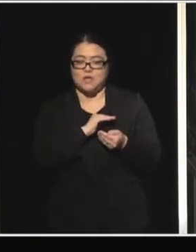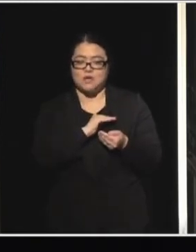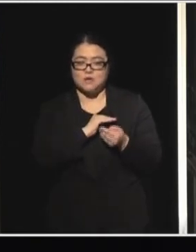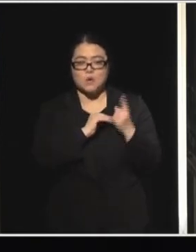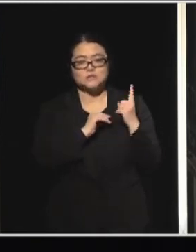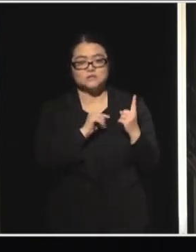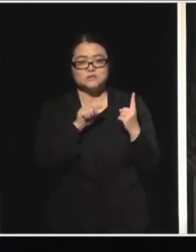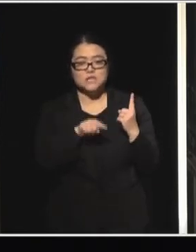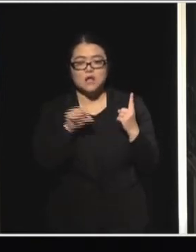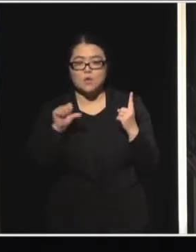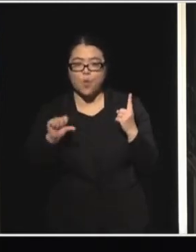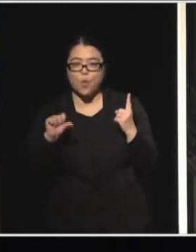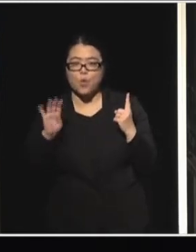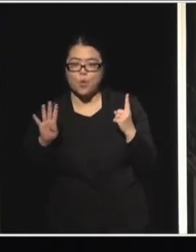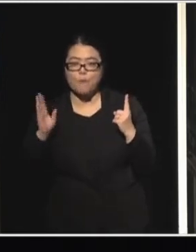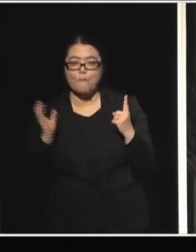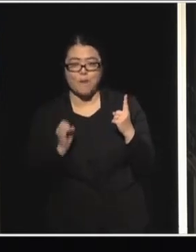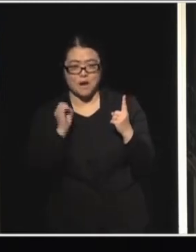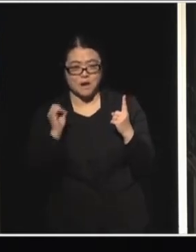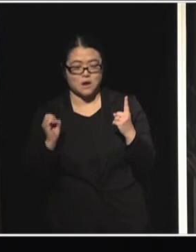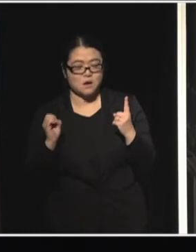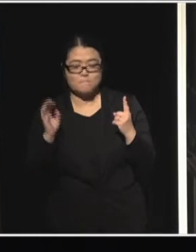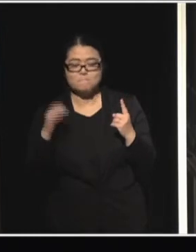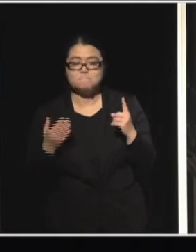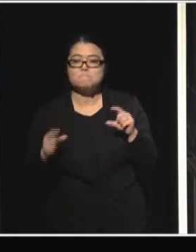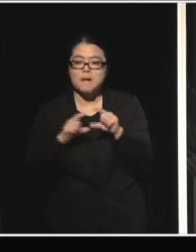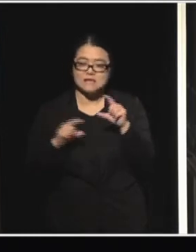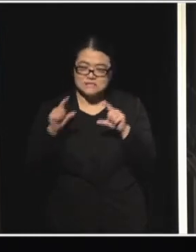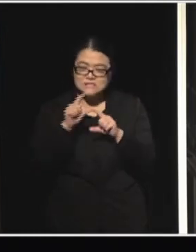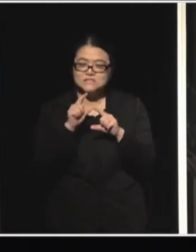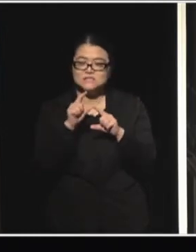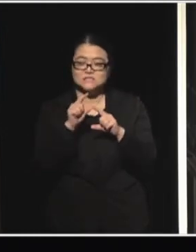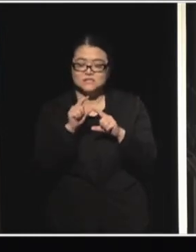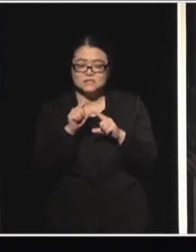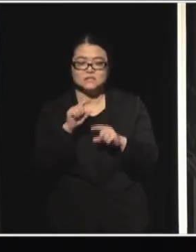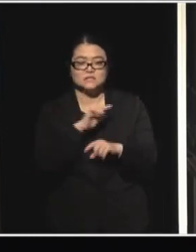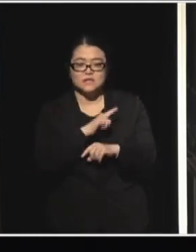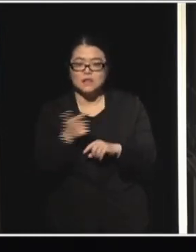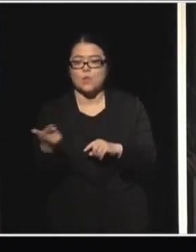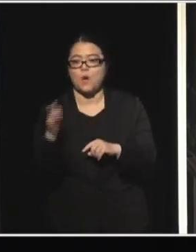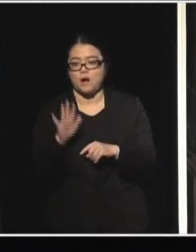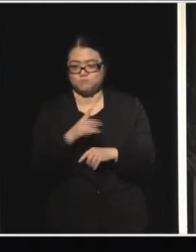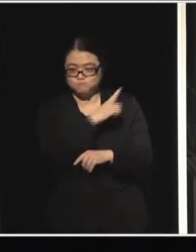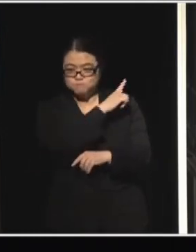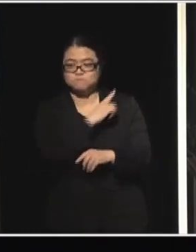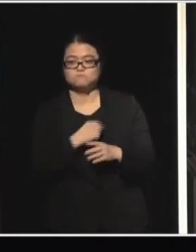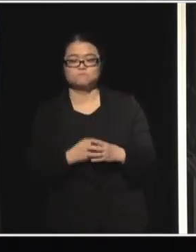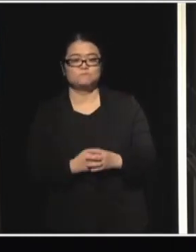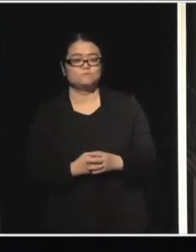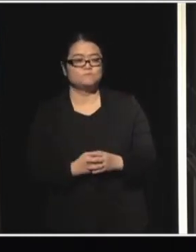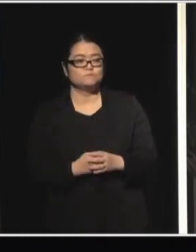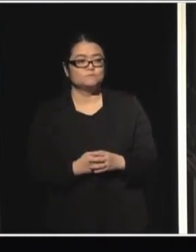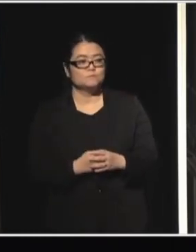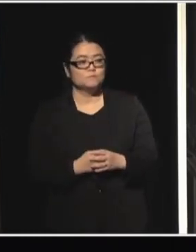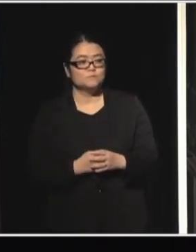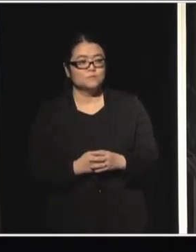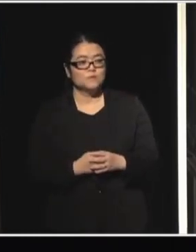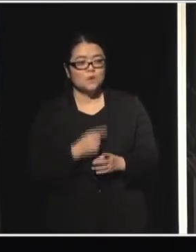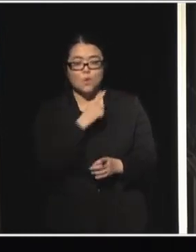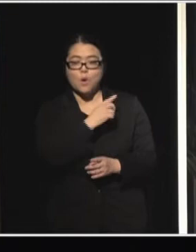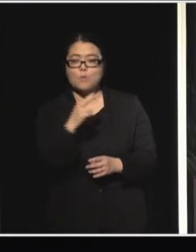最初になりますとなぁと欲求 by しボイスが高くだというふうに読めるわけなんですねこれ見ますと